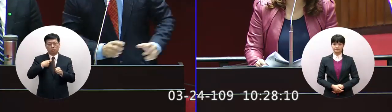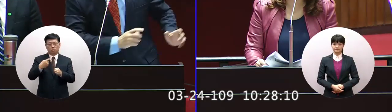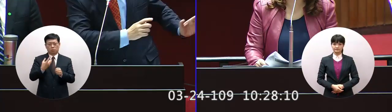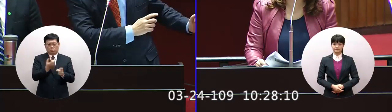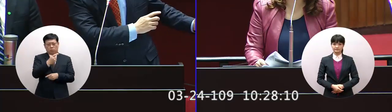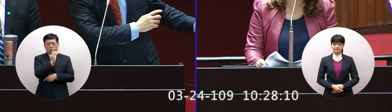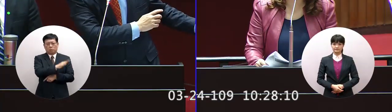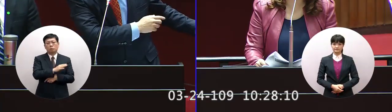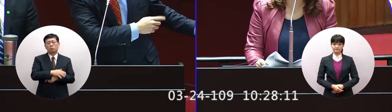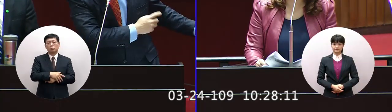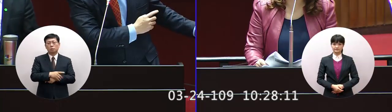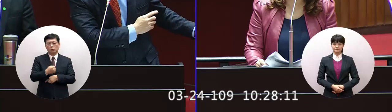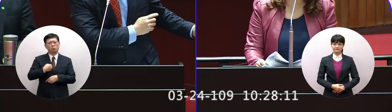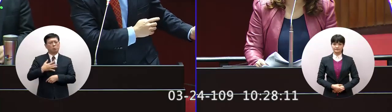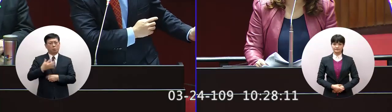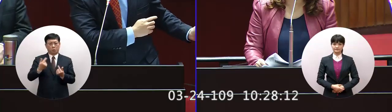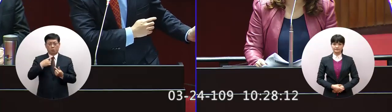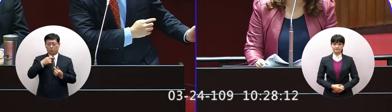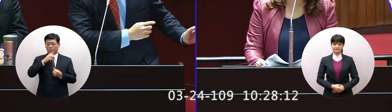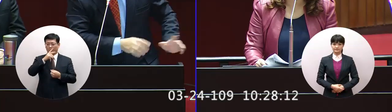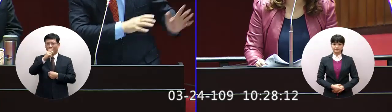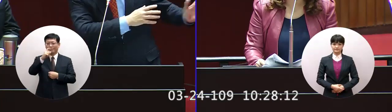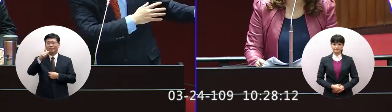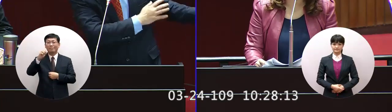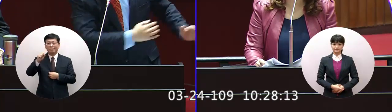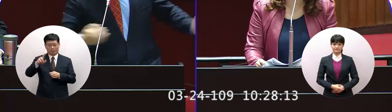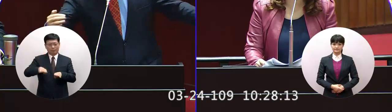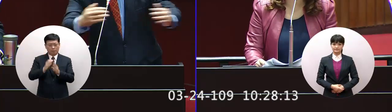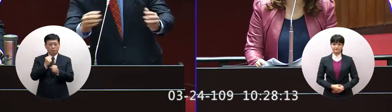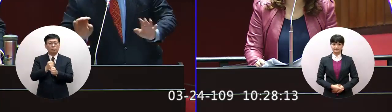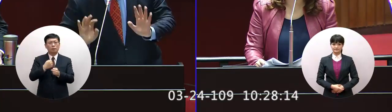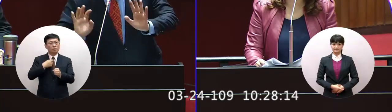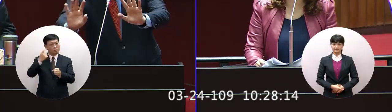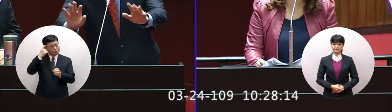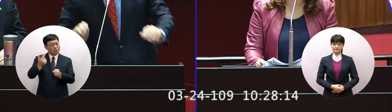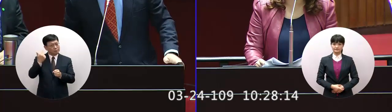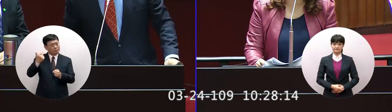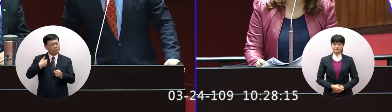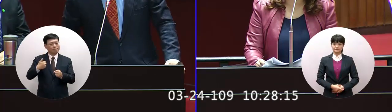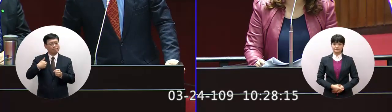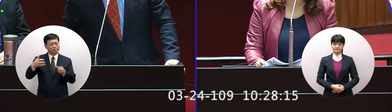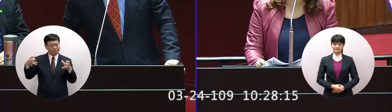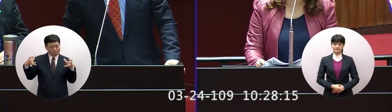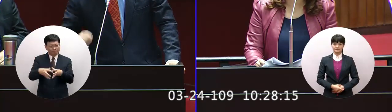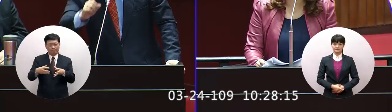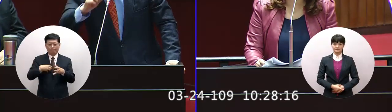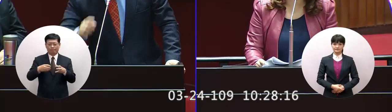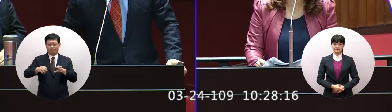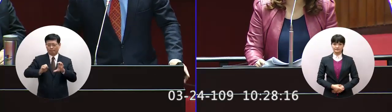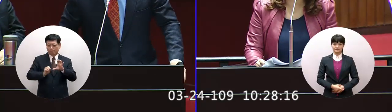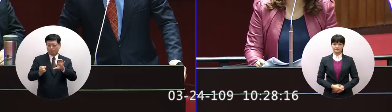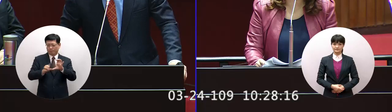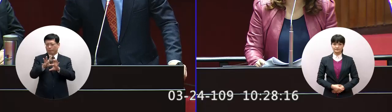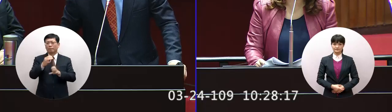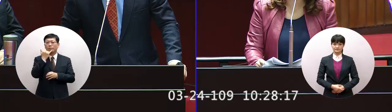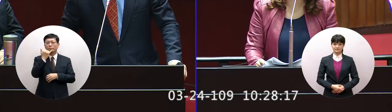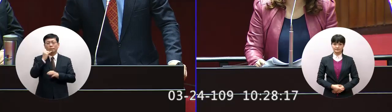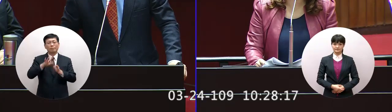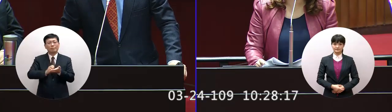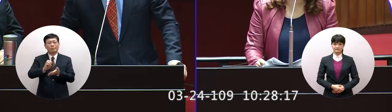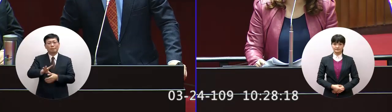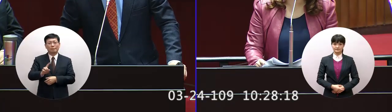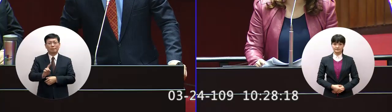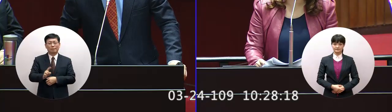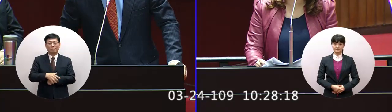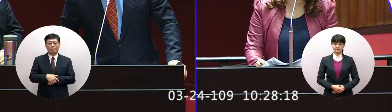边。那我知道古拉斯有在做了，那我相信赶快结合起来，然后让他能够上去。一方面是要跟委员报告，